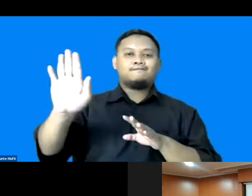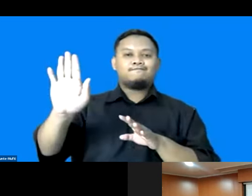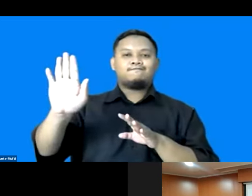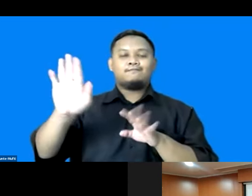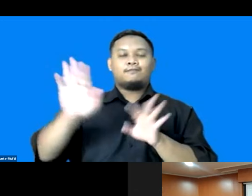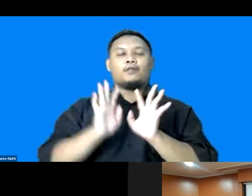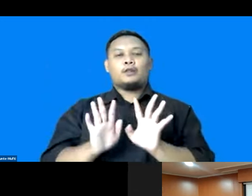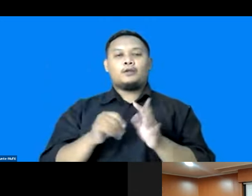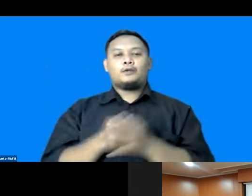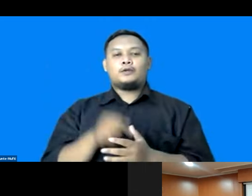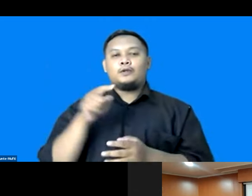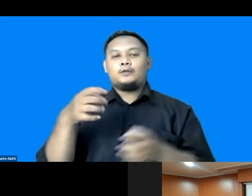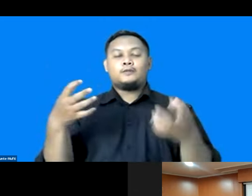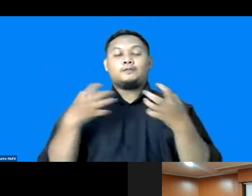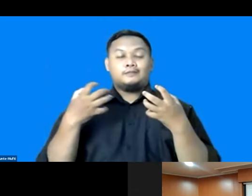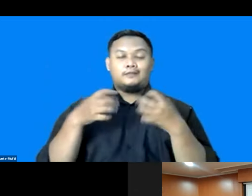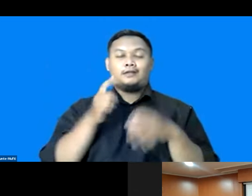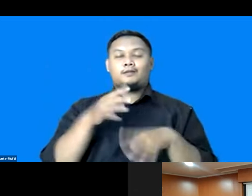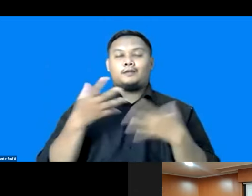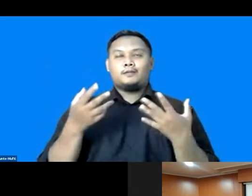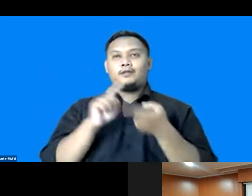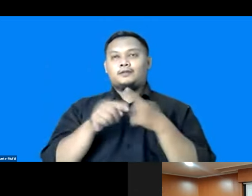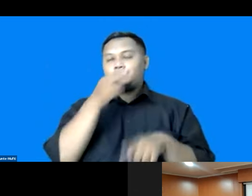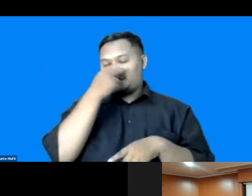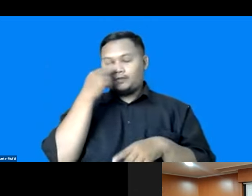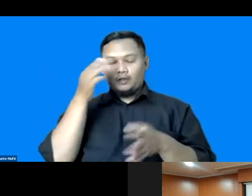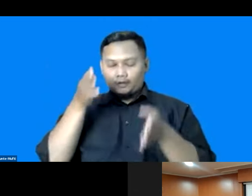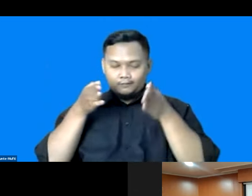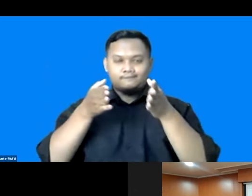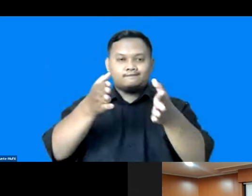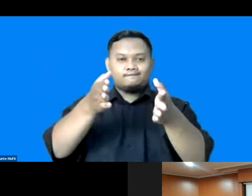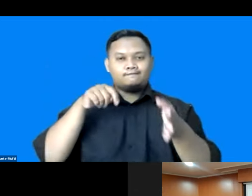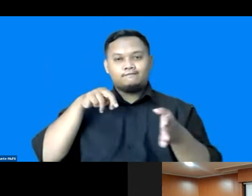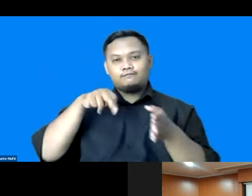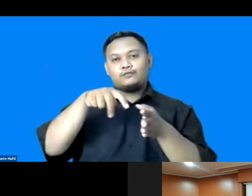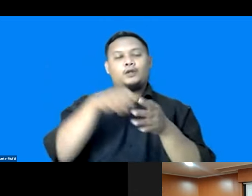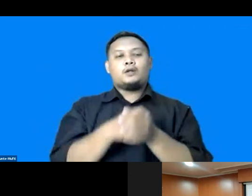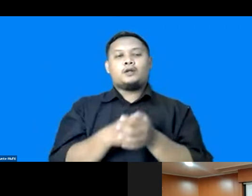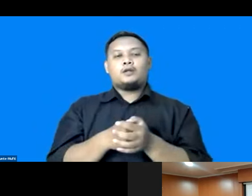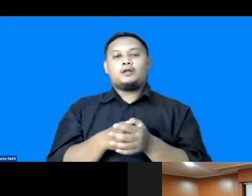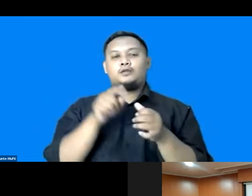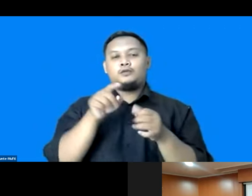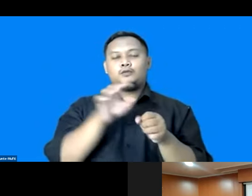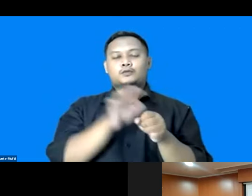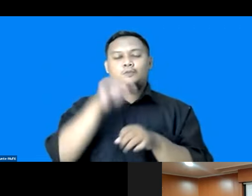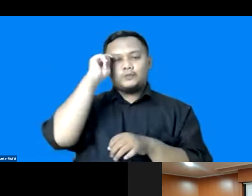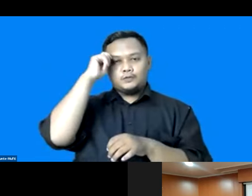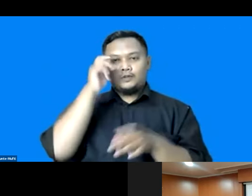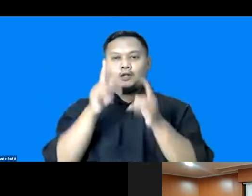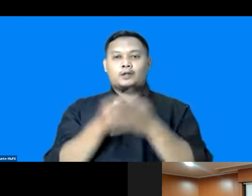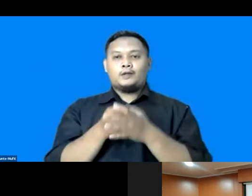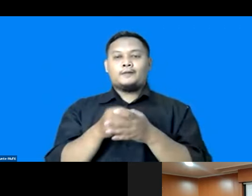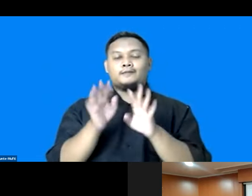juga membahayakan juga, karena kawan netra kan jalan lurus saja, itu juga cukup sulit. Kalau pintu yang